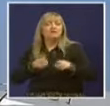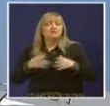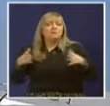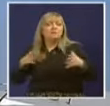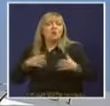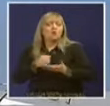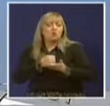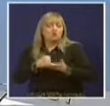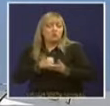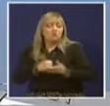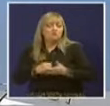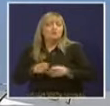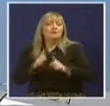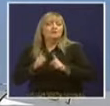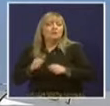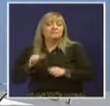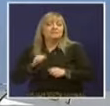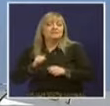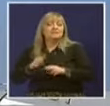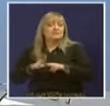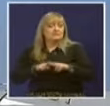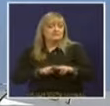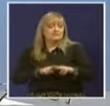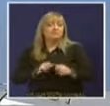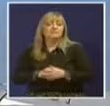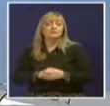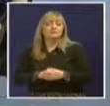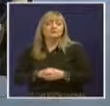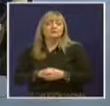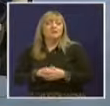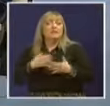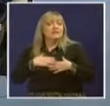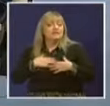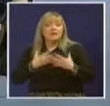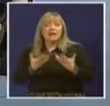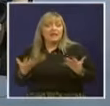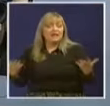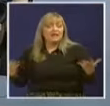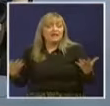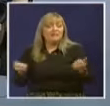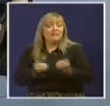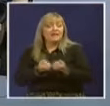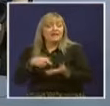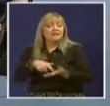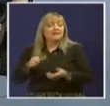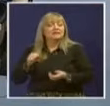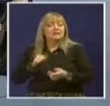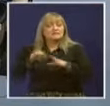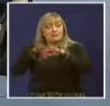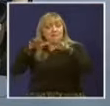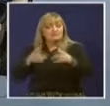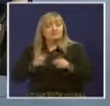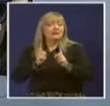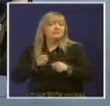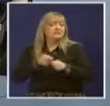бъде съхранявана, тъй като тя е токсична. Ще го повторя, даже ще го потретя. А има ли къде да бъде съхранявана? Имате ли информация за това? Трябва да се правят